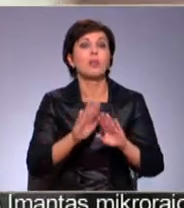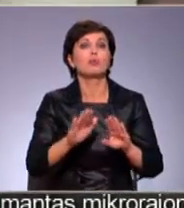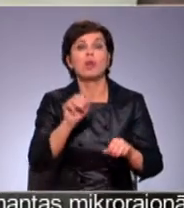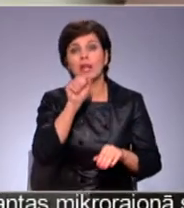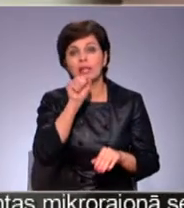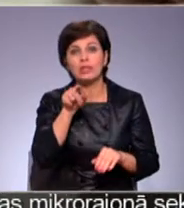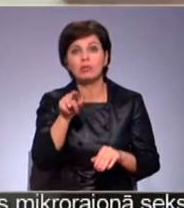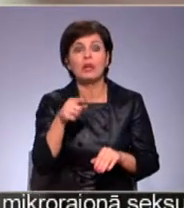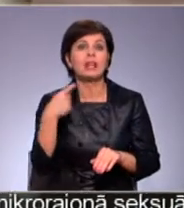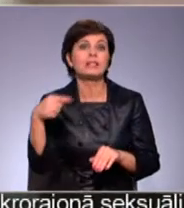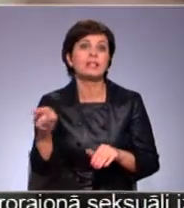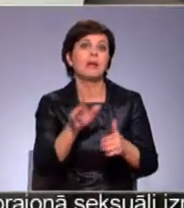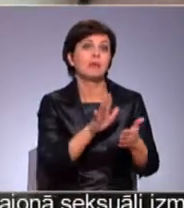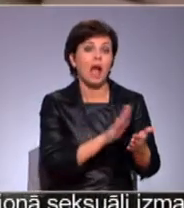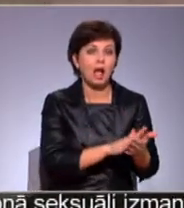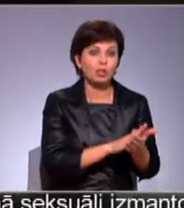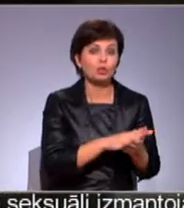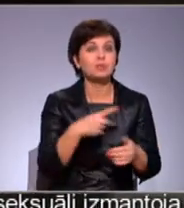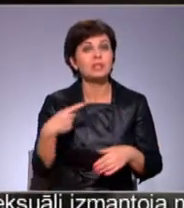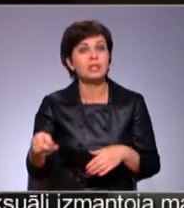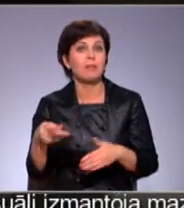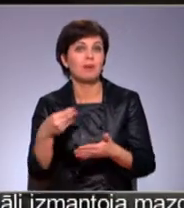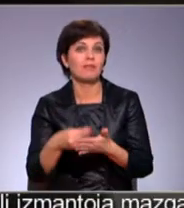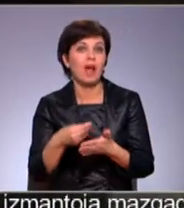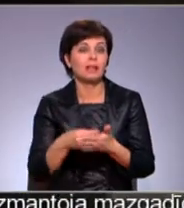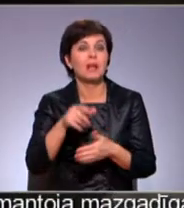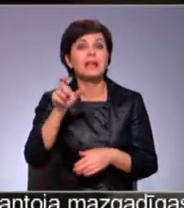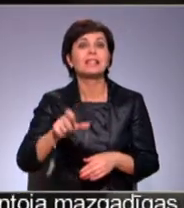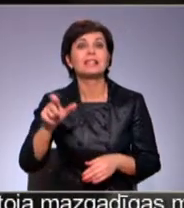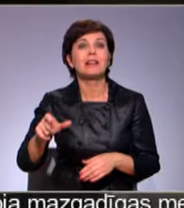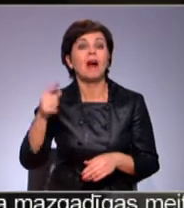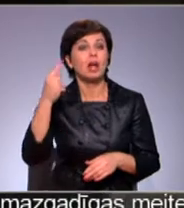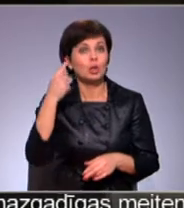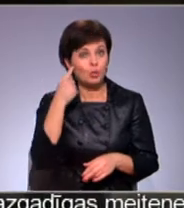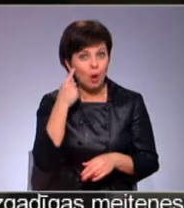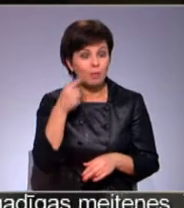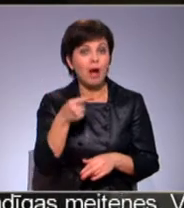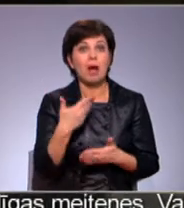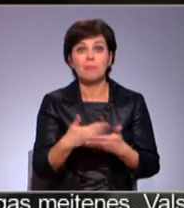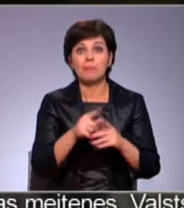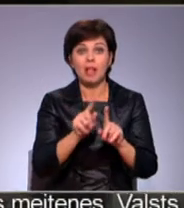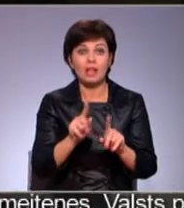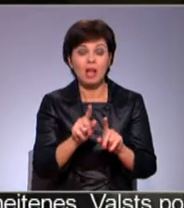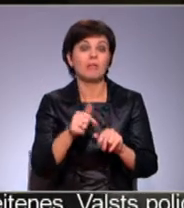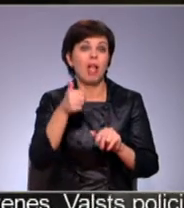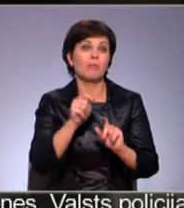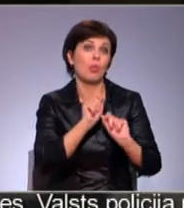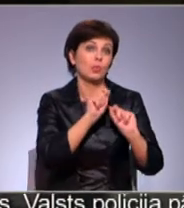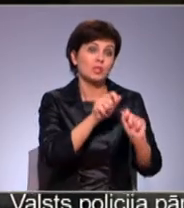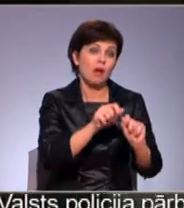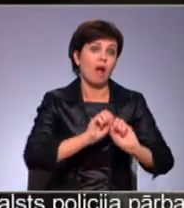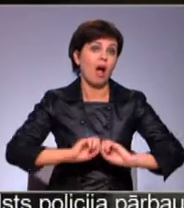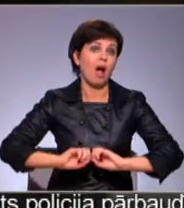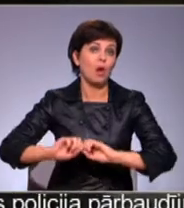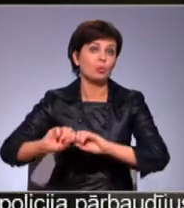vienam ir atkartums, tad citam ir vērtība. Jā. Varbūt cilvēki domājat par to, kā šo lietu, jā, kas jums nav vajadzīga, kādām uzdāvināt, kādām atdot,